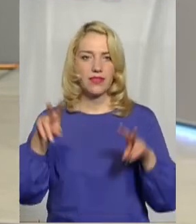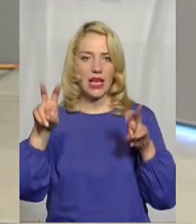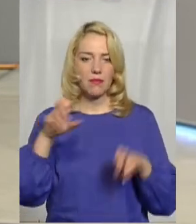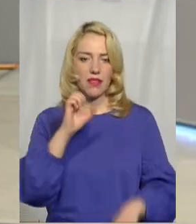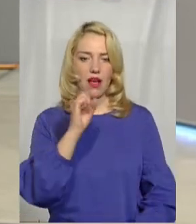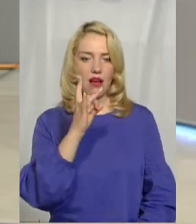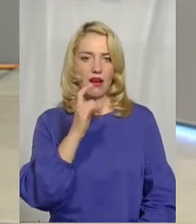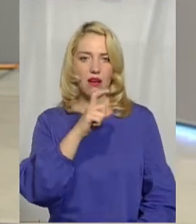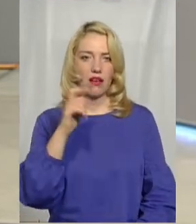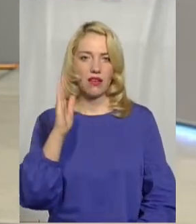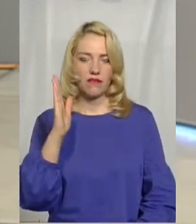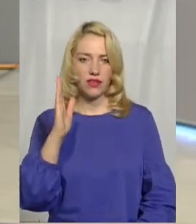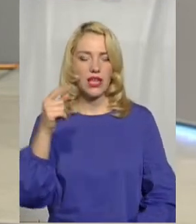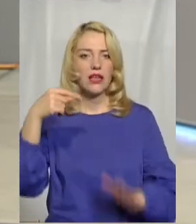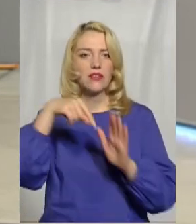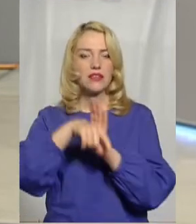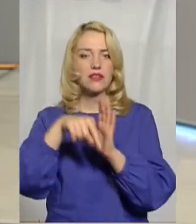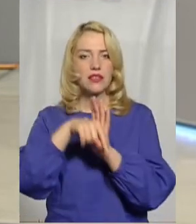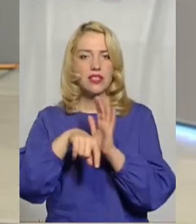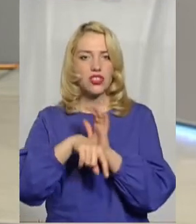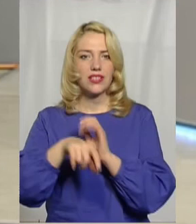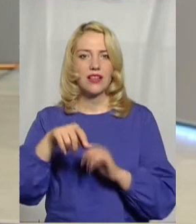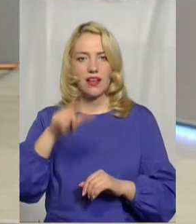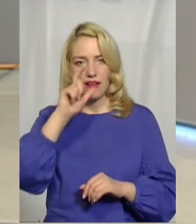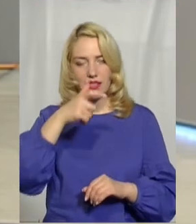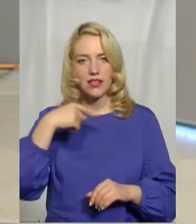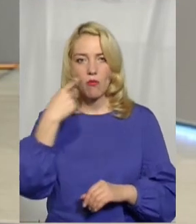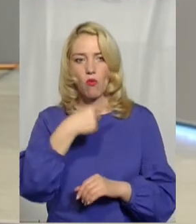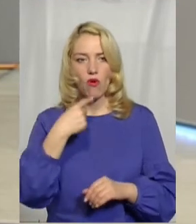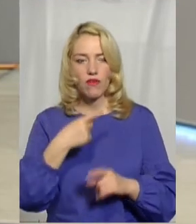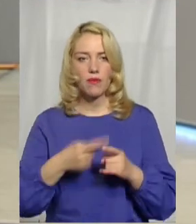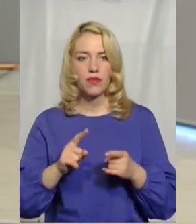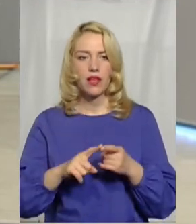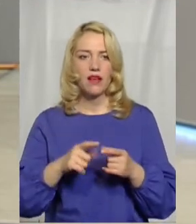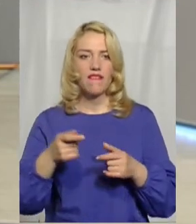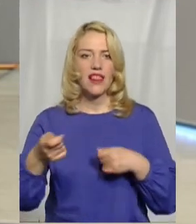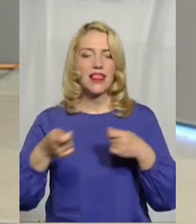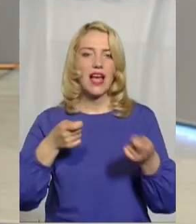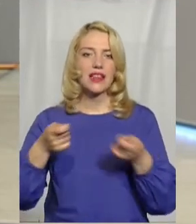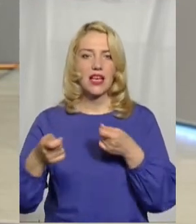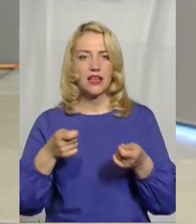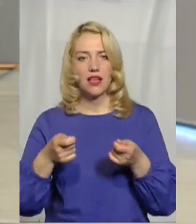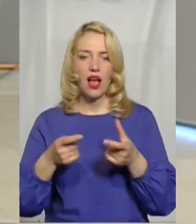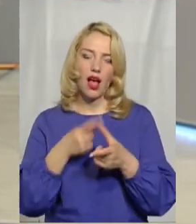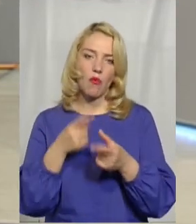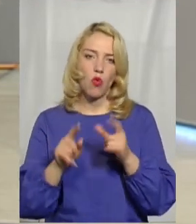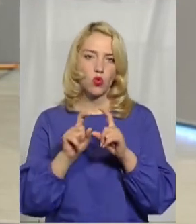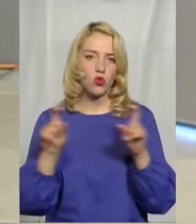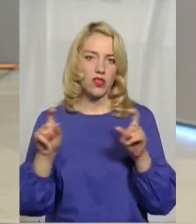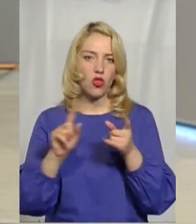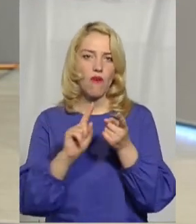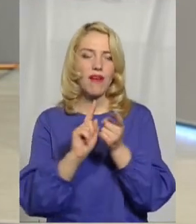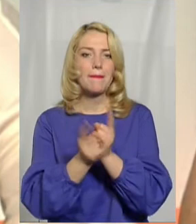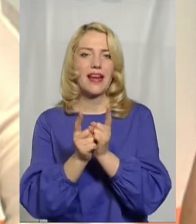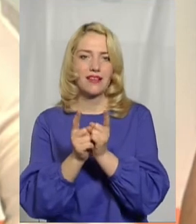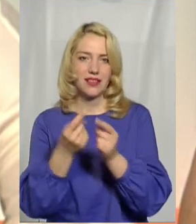термін якраз із грецької мови, і потім латинський означає там архівом або влада, або установа. І от є